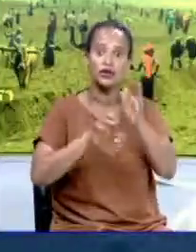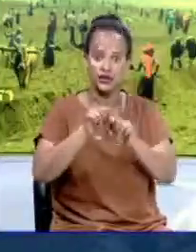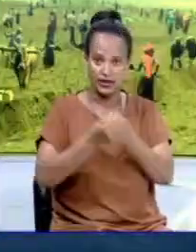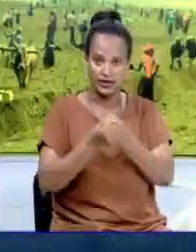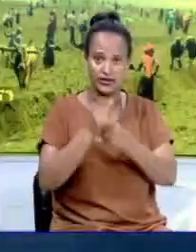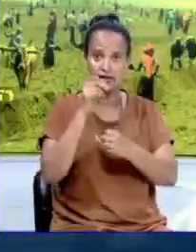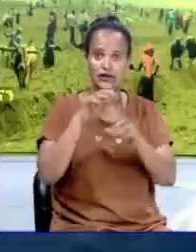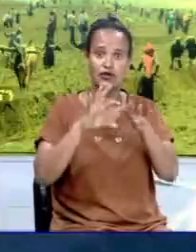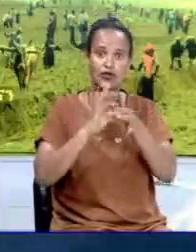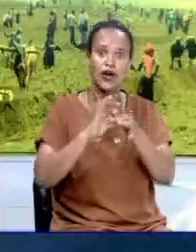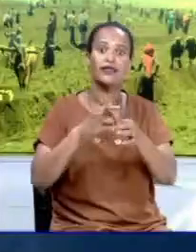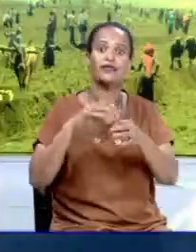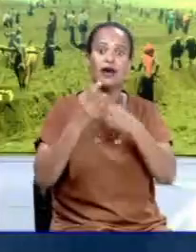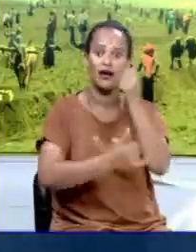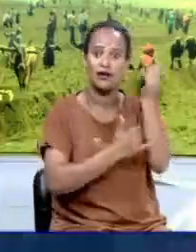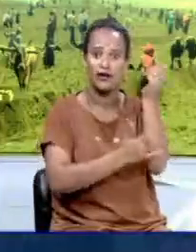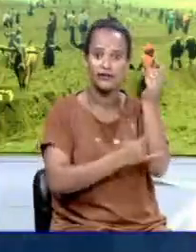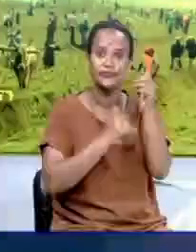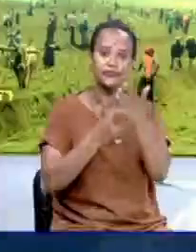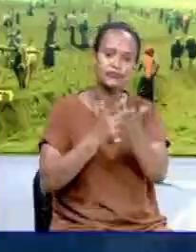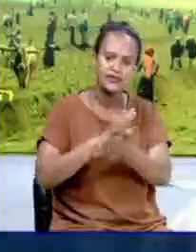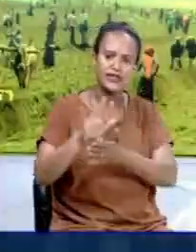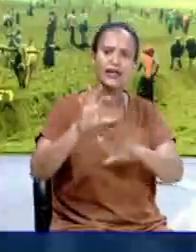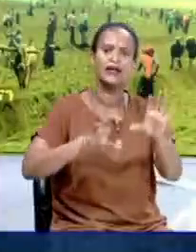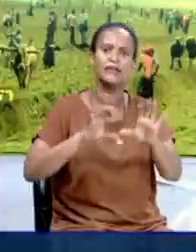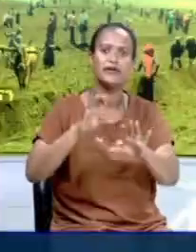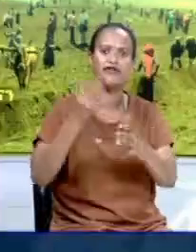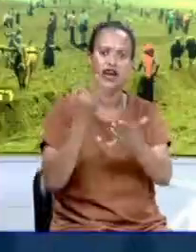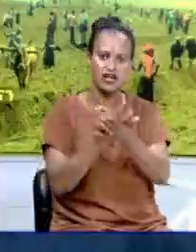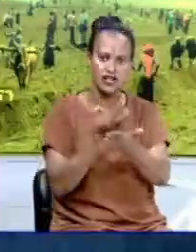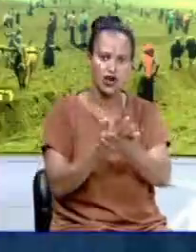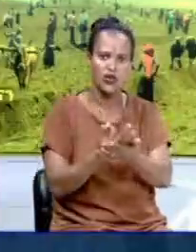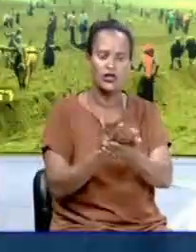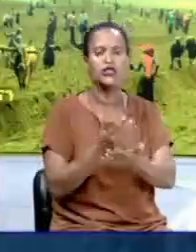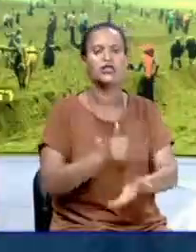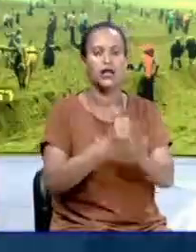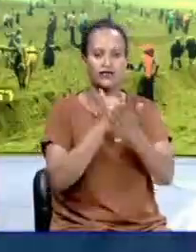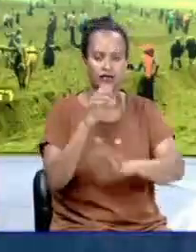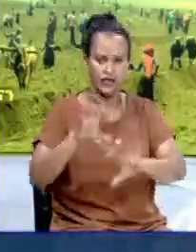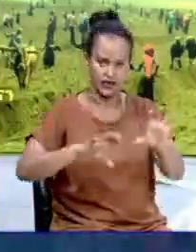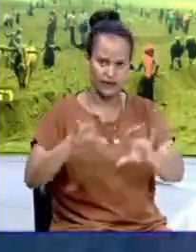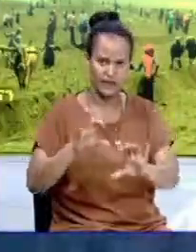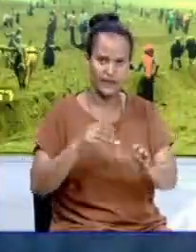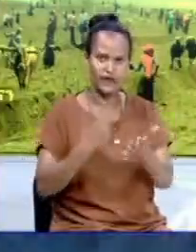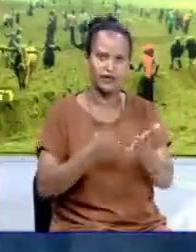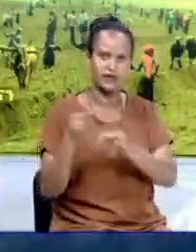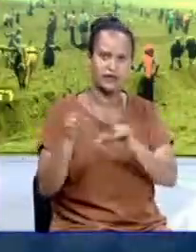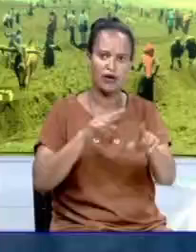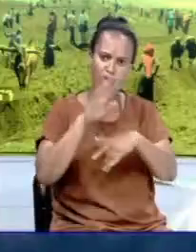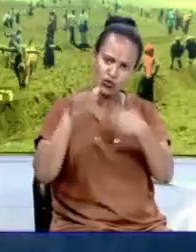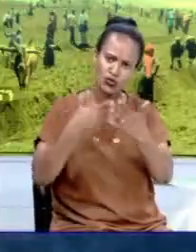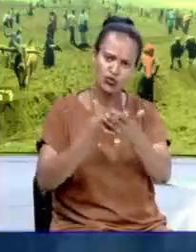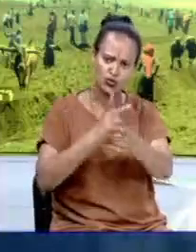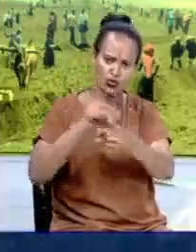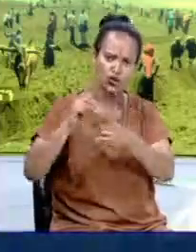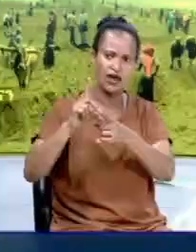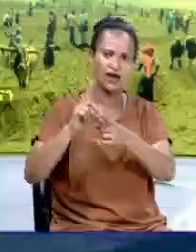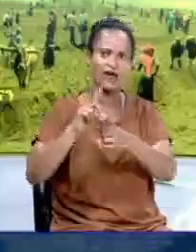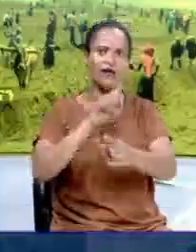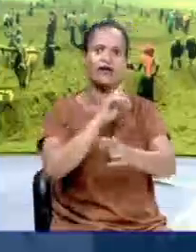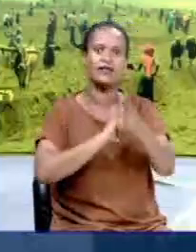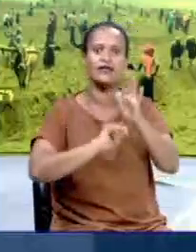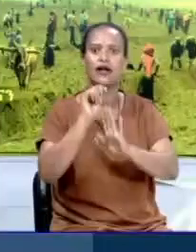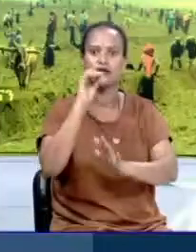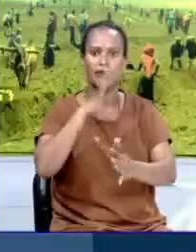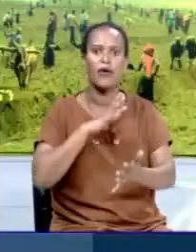ሕቡራት ሃገራት እኹል መፅናዕትን ምፅራይን ክገብር ፋይናንሳውን ንዋታውን ደገፍ ክግበርን በዚ ድማ ናብ ኩሉ ኩርናዕ ትግራይ ሰብኣዊ